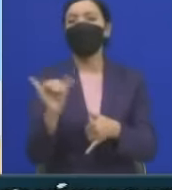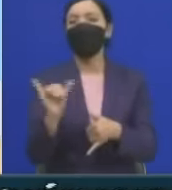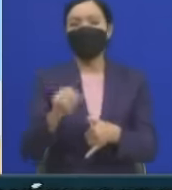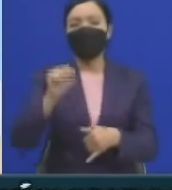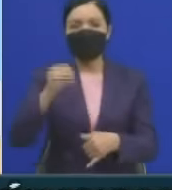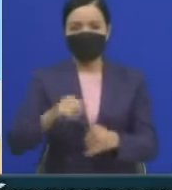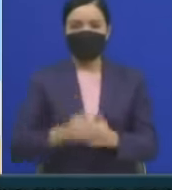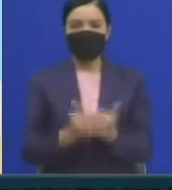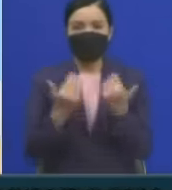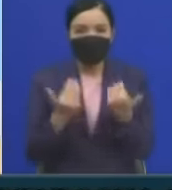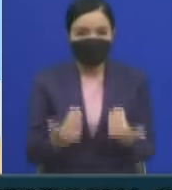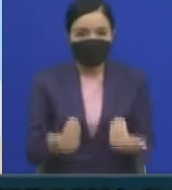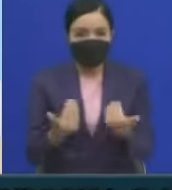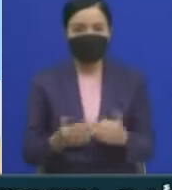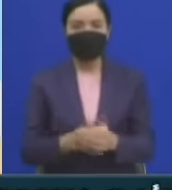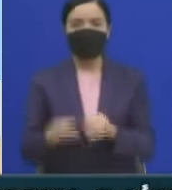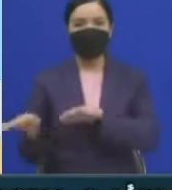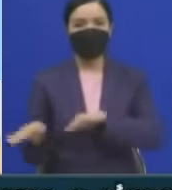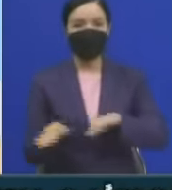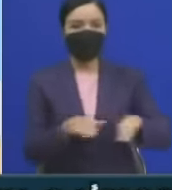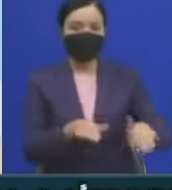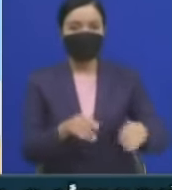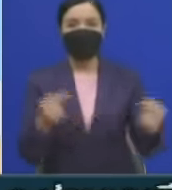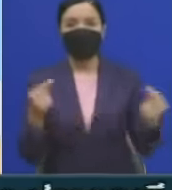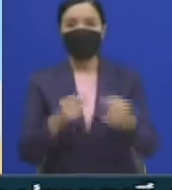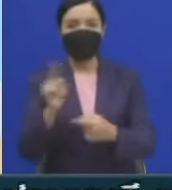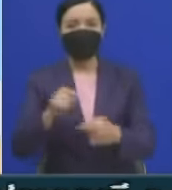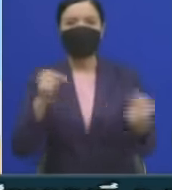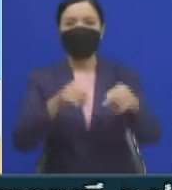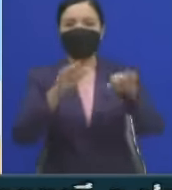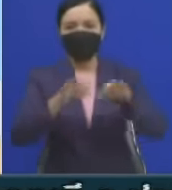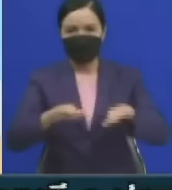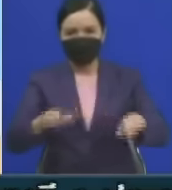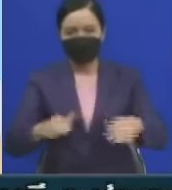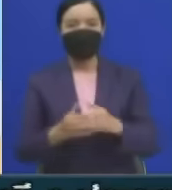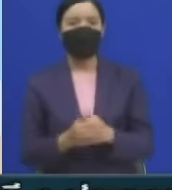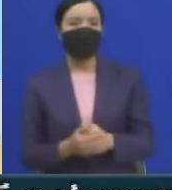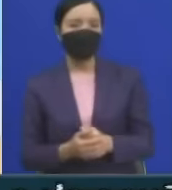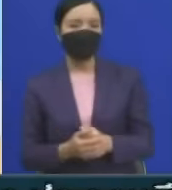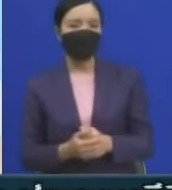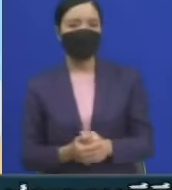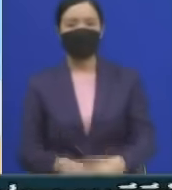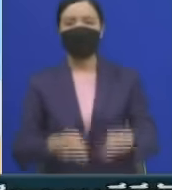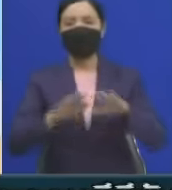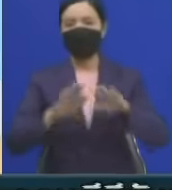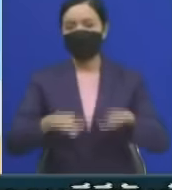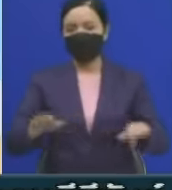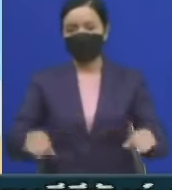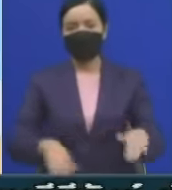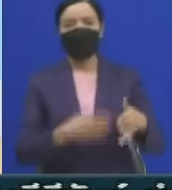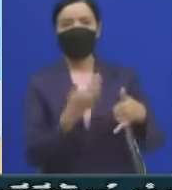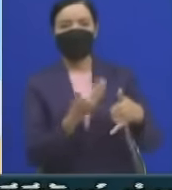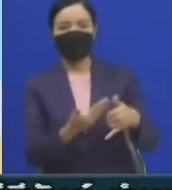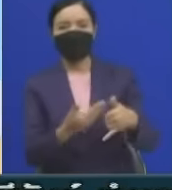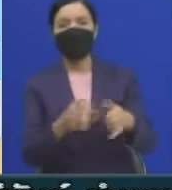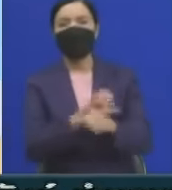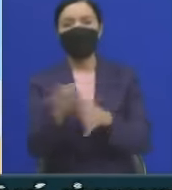ก็รอบนี้การเตรียมพร้อมเราก็จะเน้นเรื่องของเด็กซึ่งก็พบว่าเด็กเนี่ยอาการ